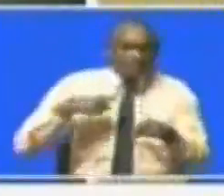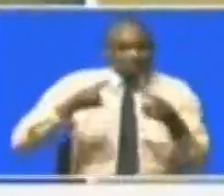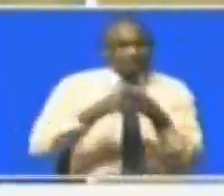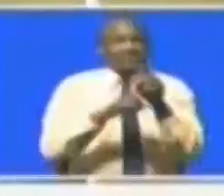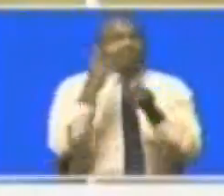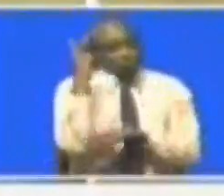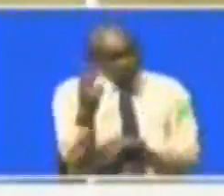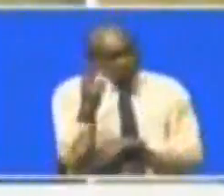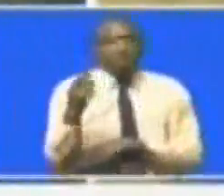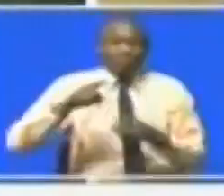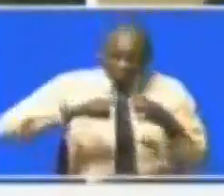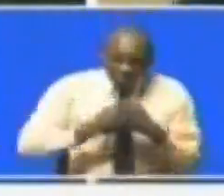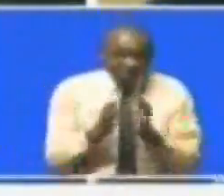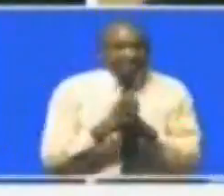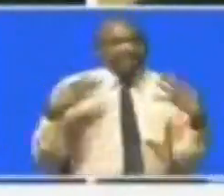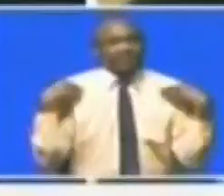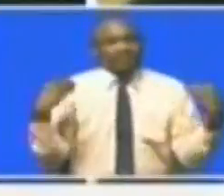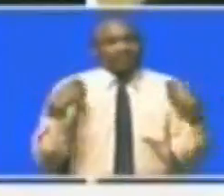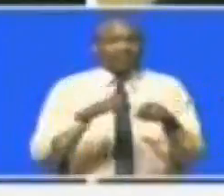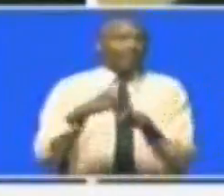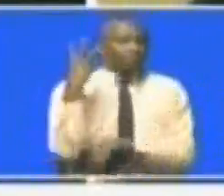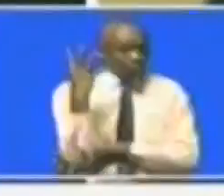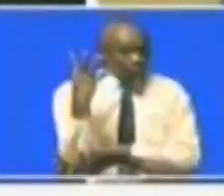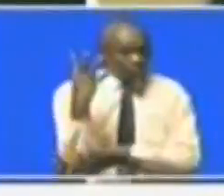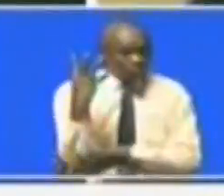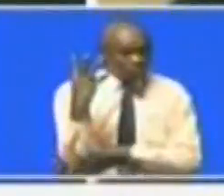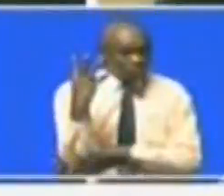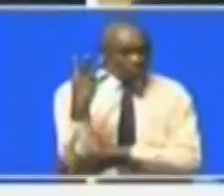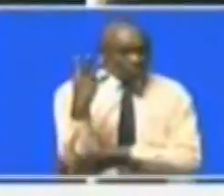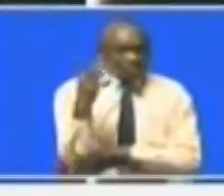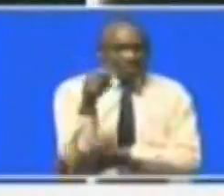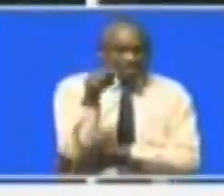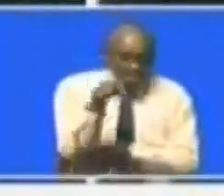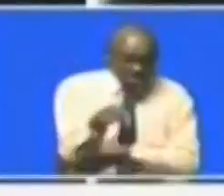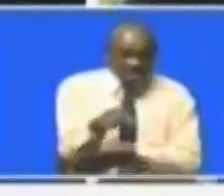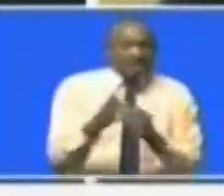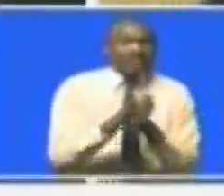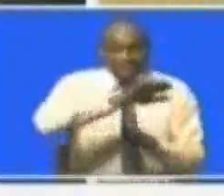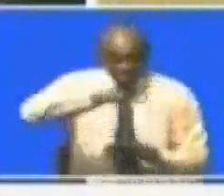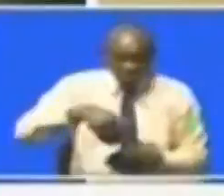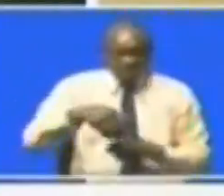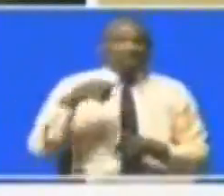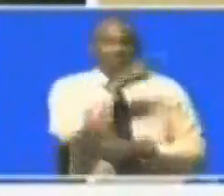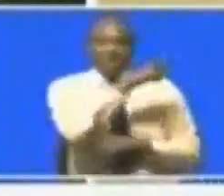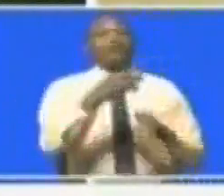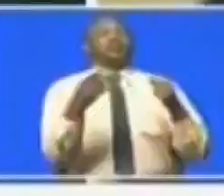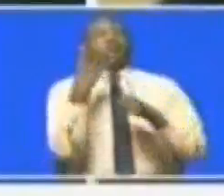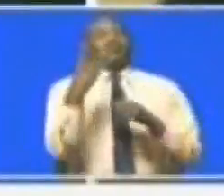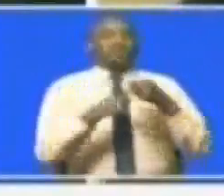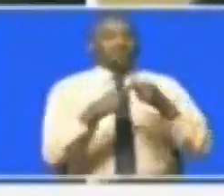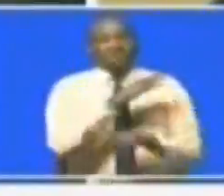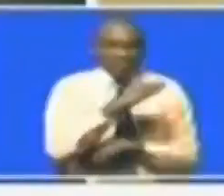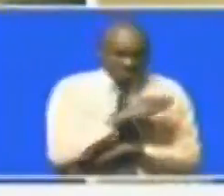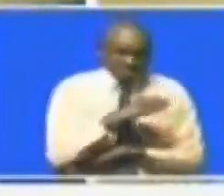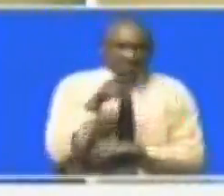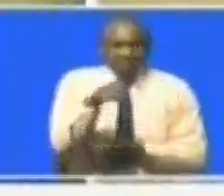8, mazoezi tunaanza saa 10, time ya hapa ya Yaounde, mbao nyumbani saa 12. Mbao saa